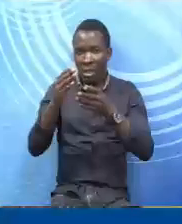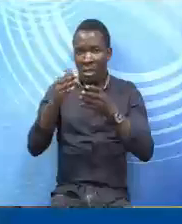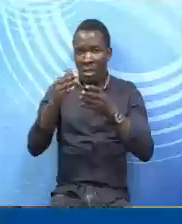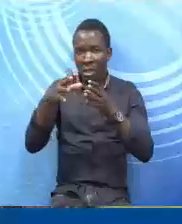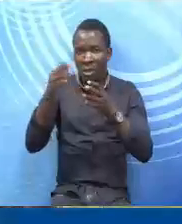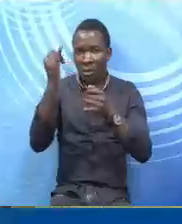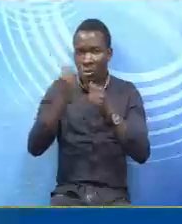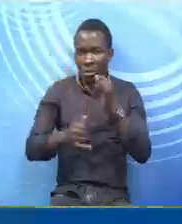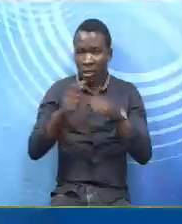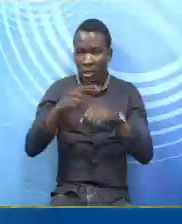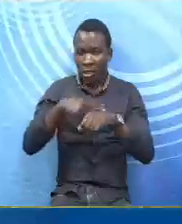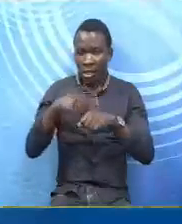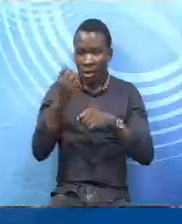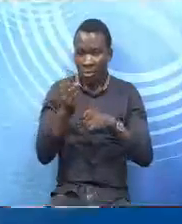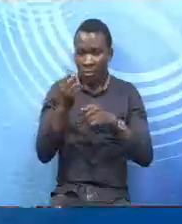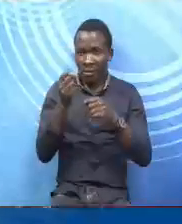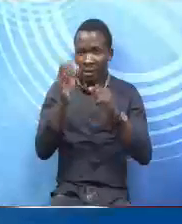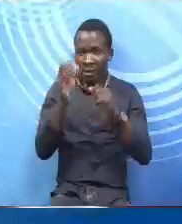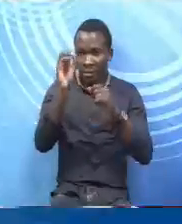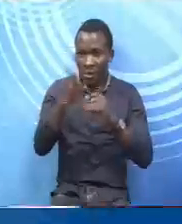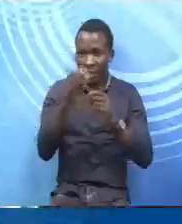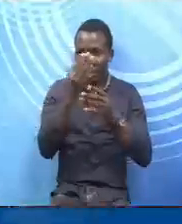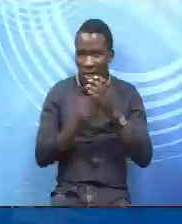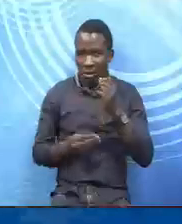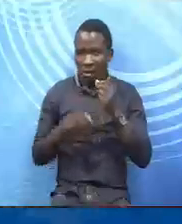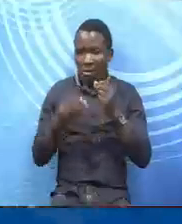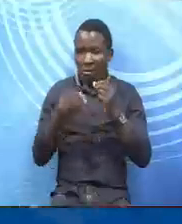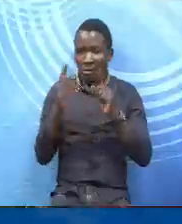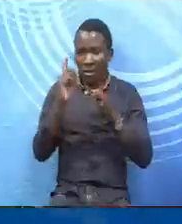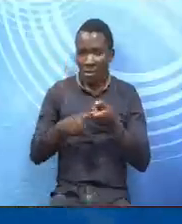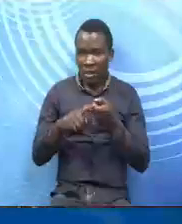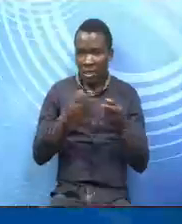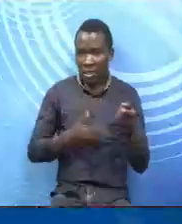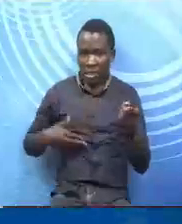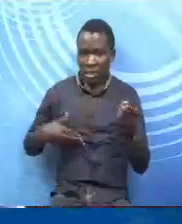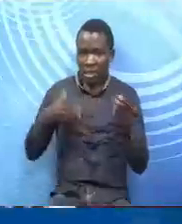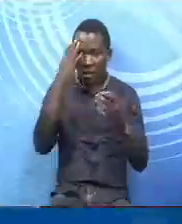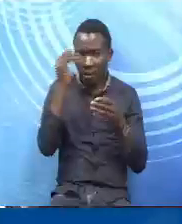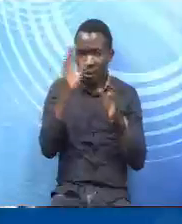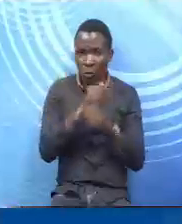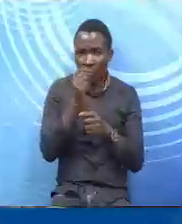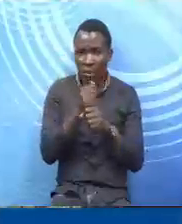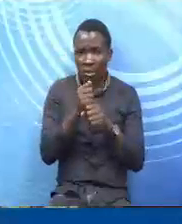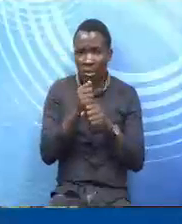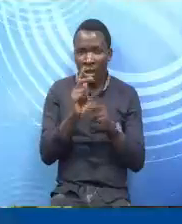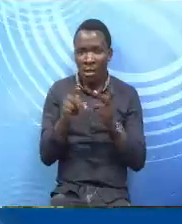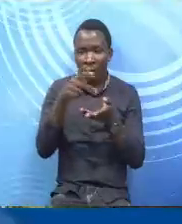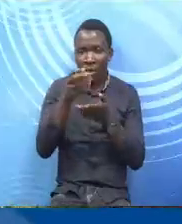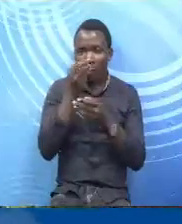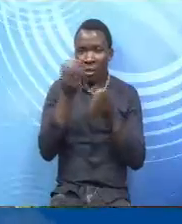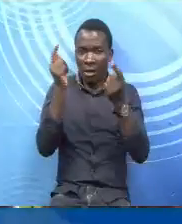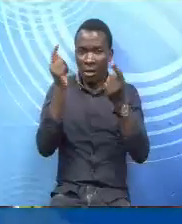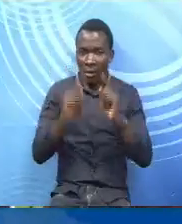saa 11 biduteza igihombo bikatwicisha inzara ikibazo cy'inzara kubera kubura imikorere kubera guko abahaha bahaha bwije